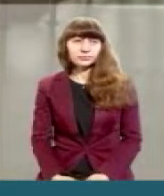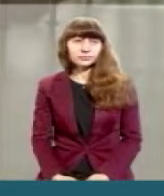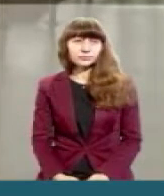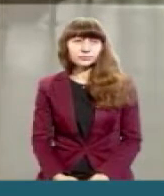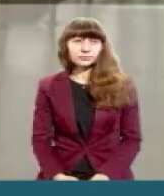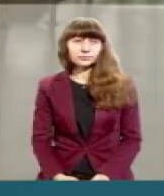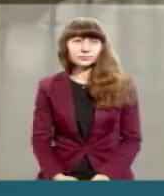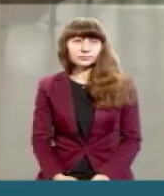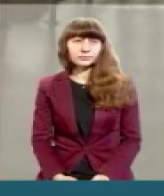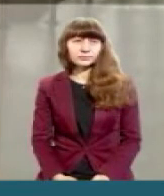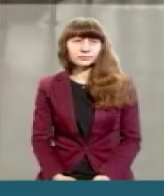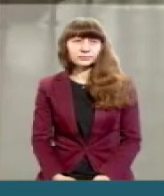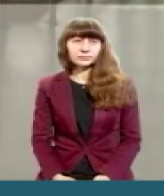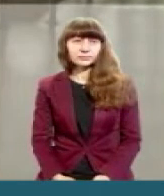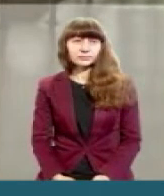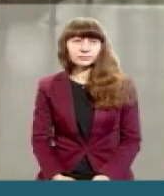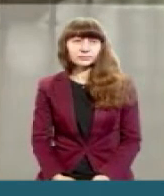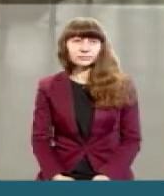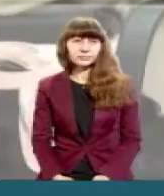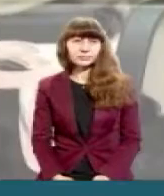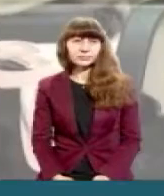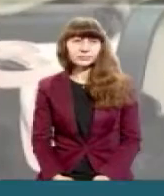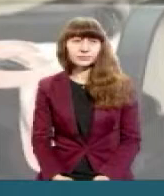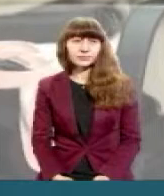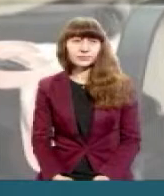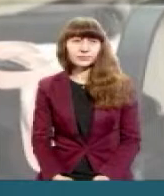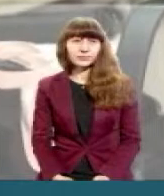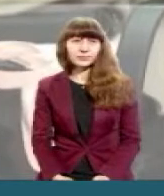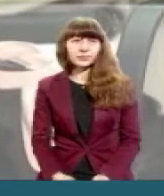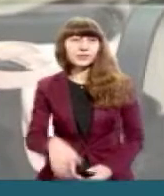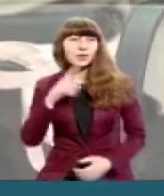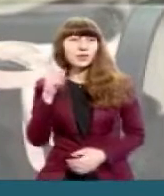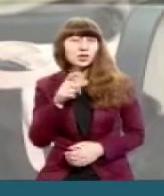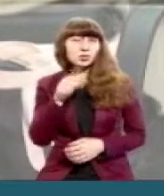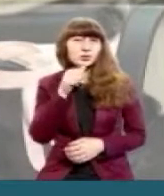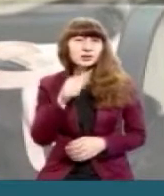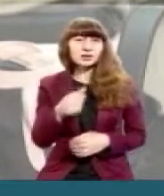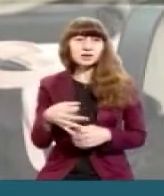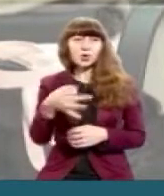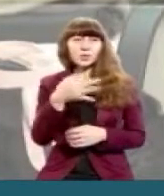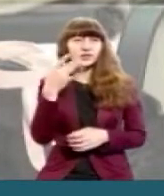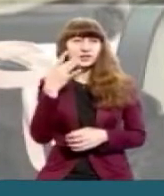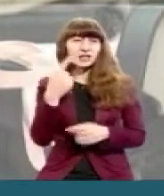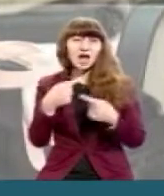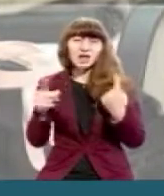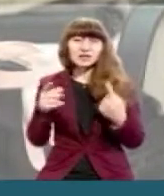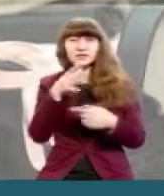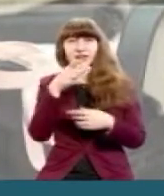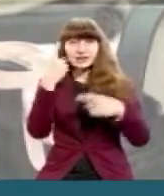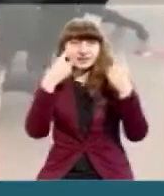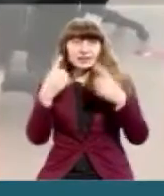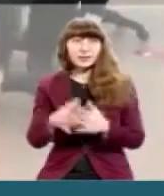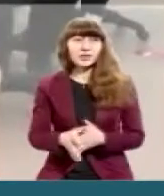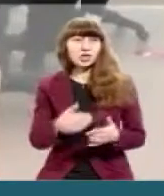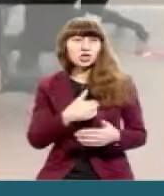которые смогут что-то рассказать, которые хотят о себе заявить. Молодежь Кустанайского региона всегда отличалась своей